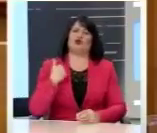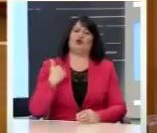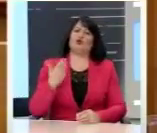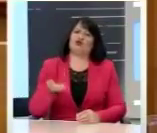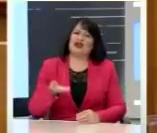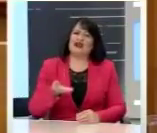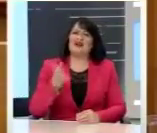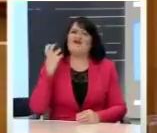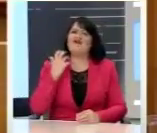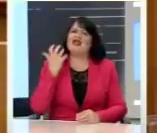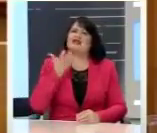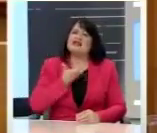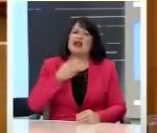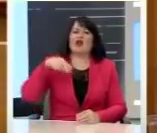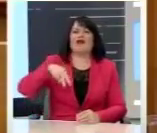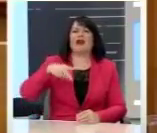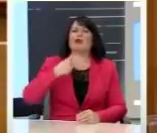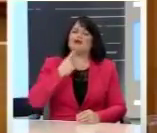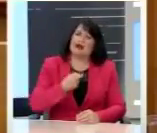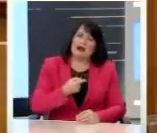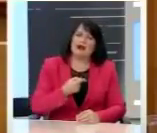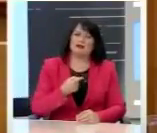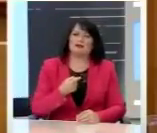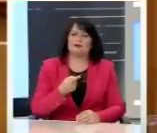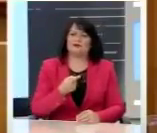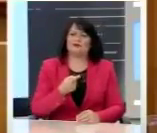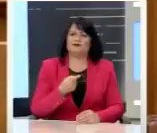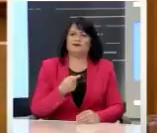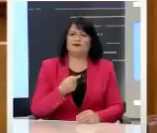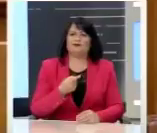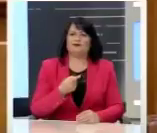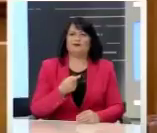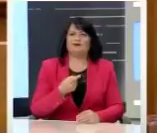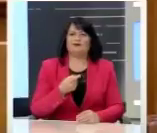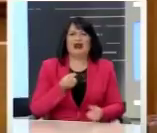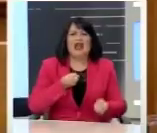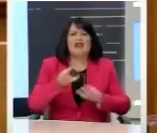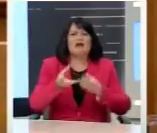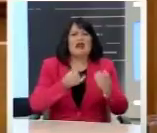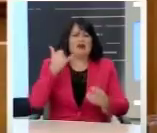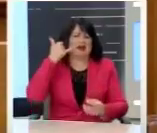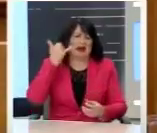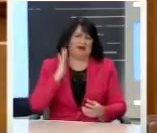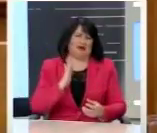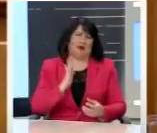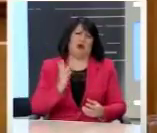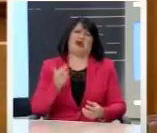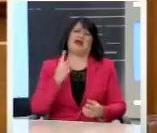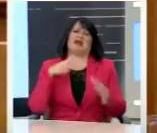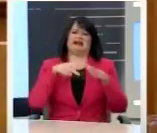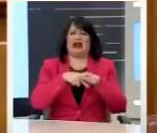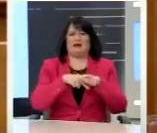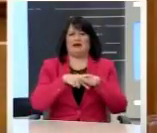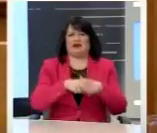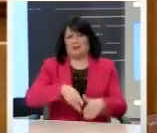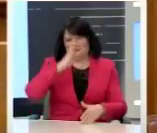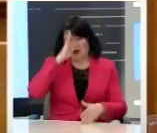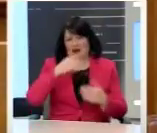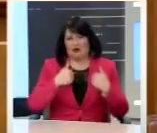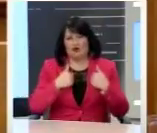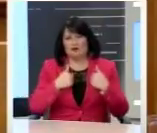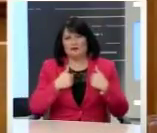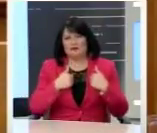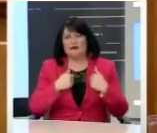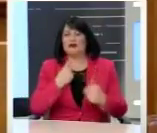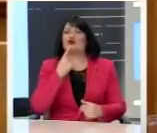κύριο Βενιζέλο με τον κύριο Λοβέρδο ότι ήταν αριθμοί τηλεφώνων ή αριθμοί λογαριασμών, και το πλήρωσα ακριβά, και